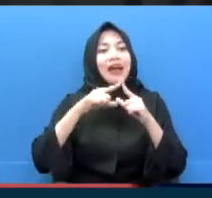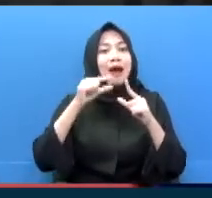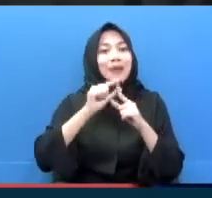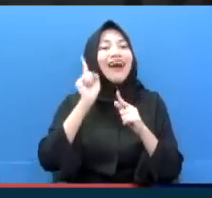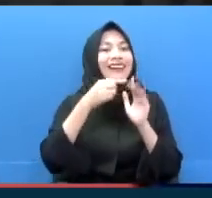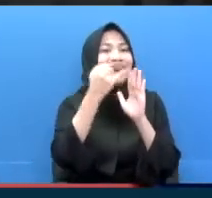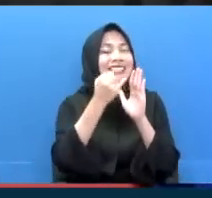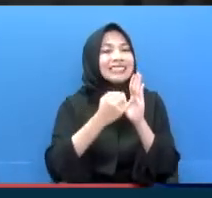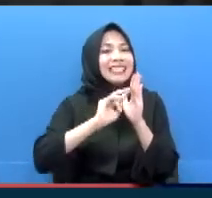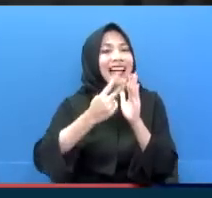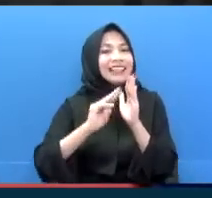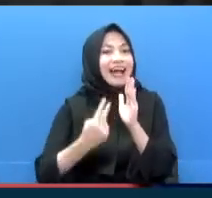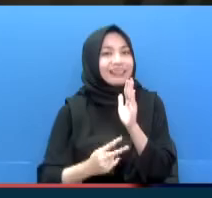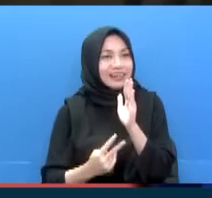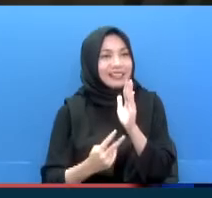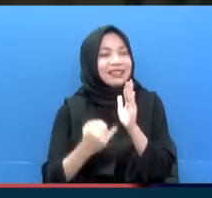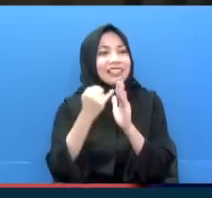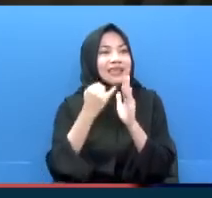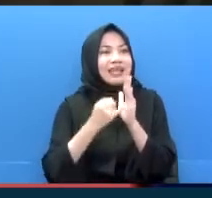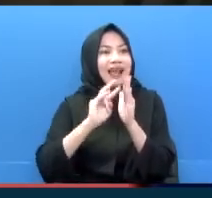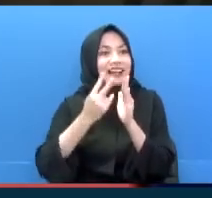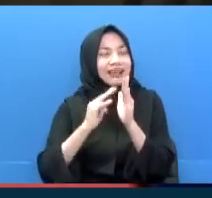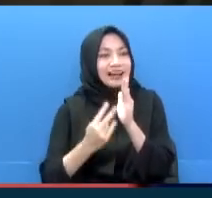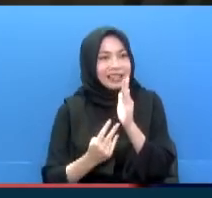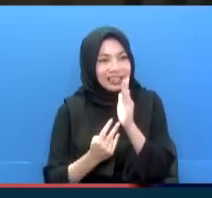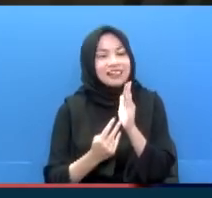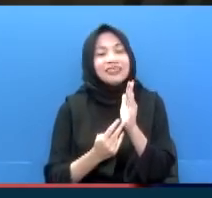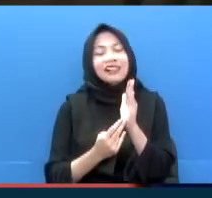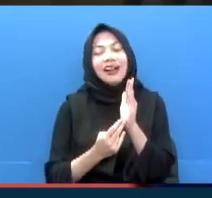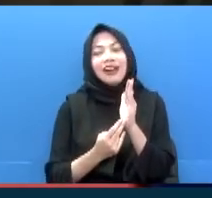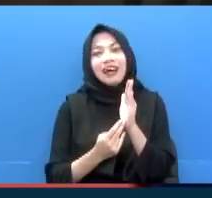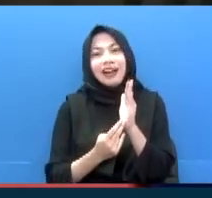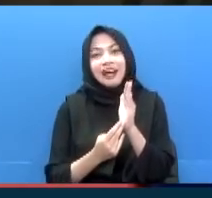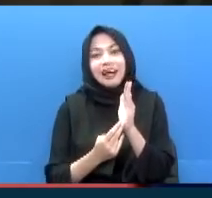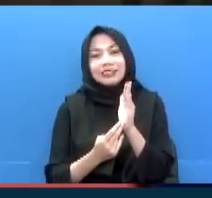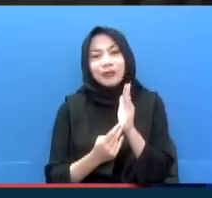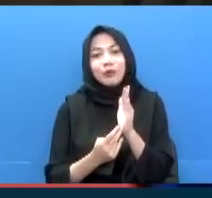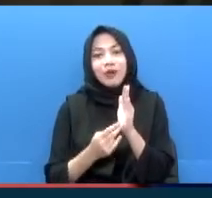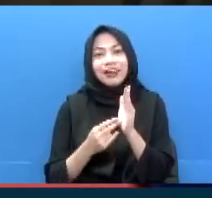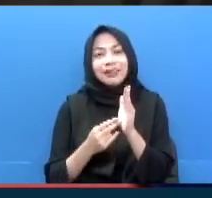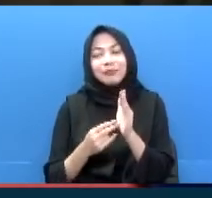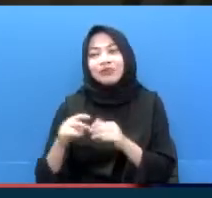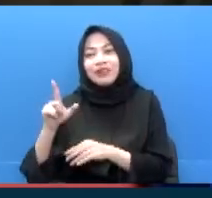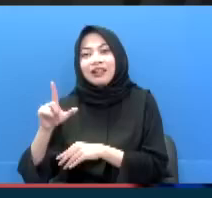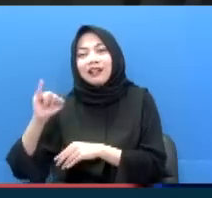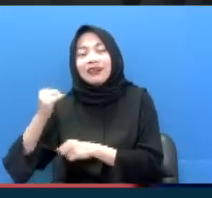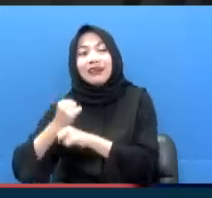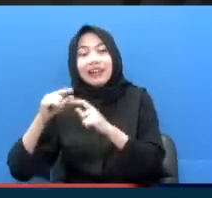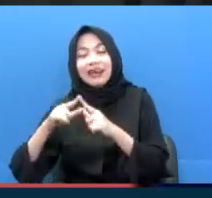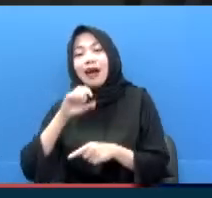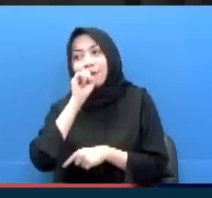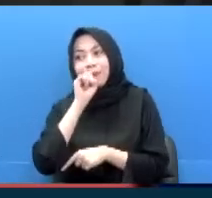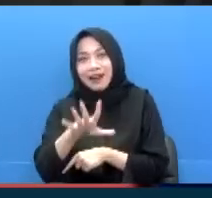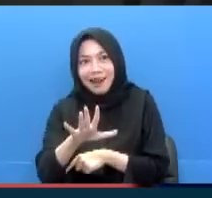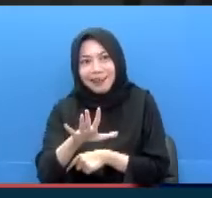BAP dalam arti ini bahwa dari laporan-laporan termasuk dari salah satu Liga Akbar mengatakan bahwa BAP dari ibtu